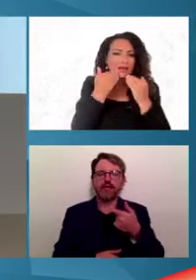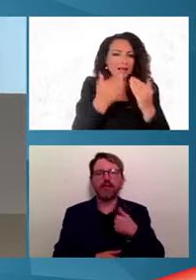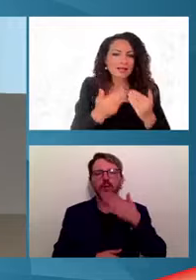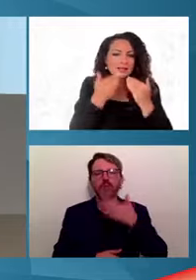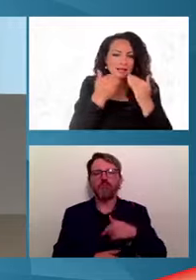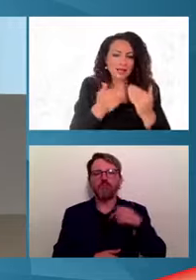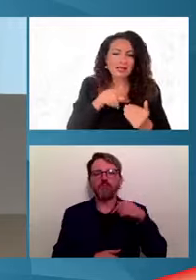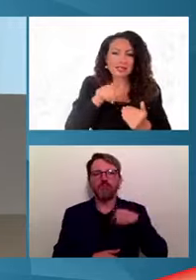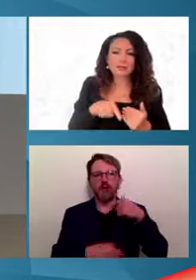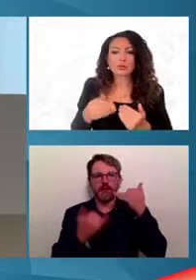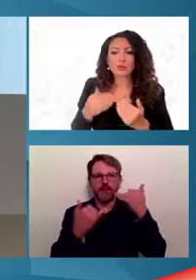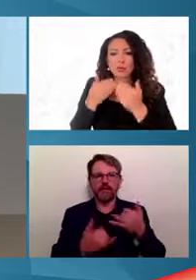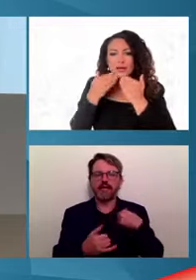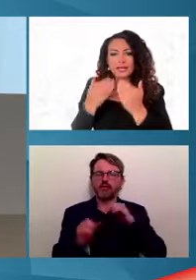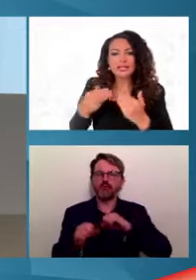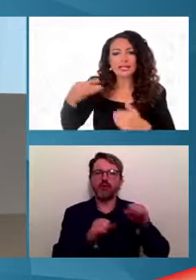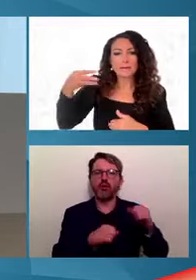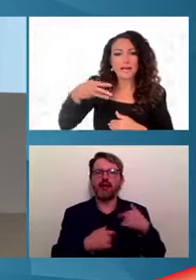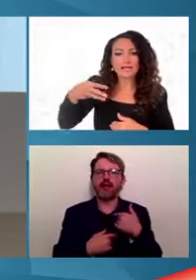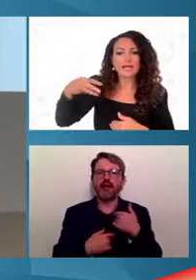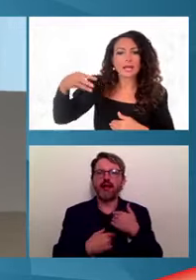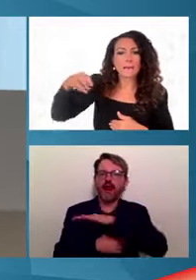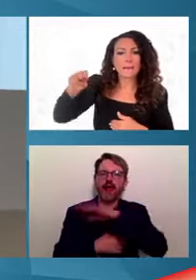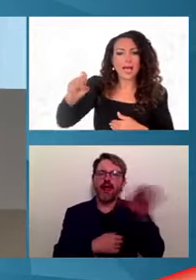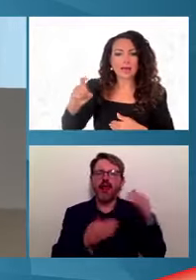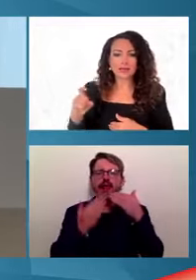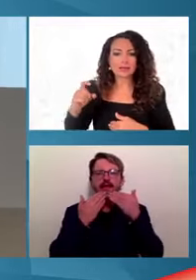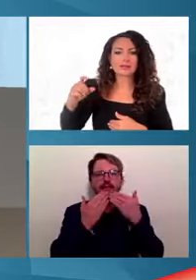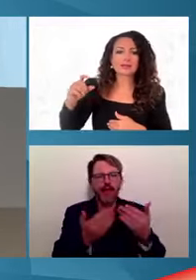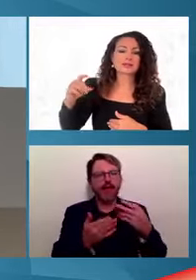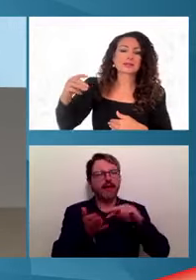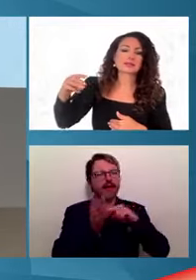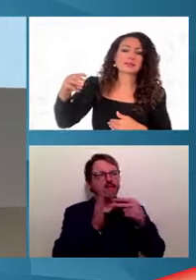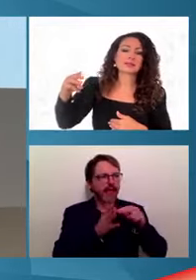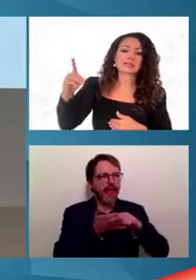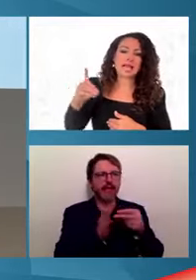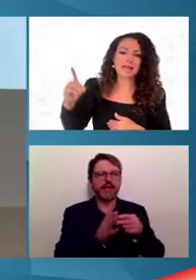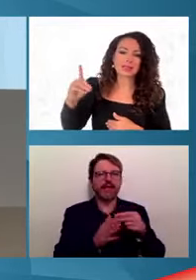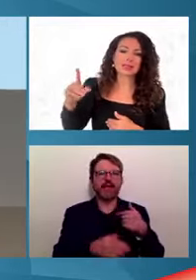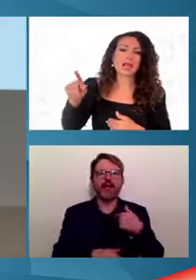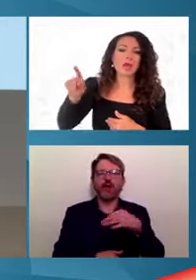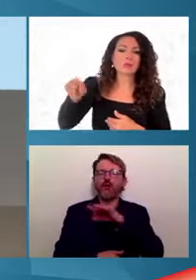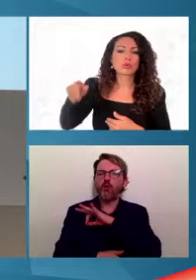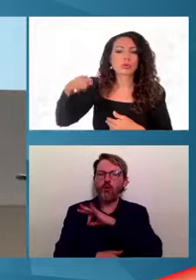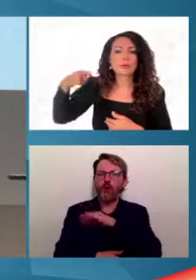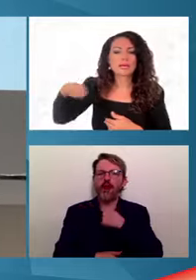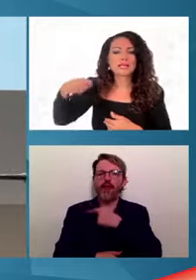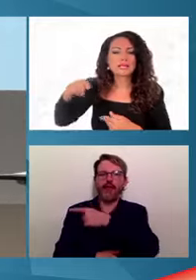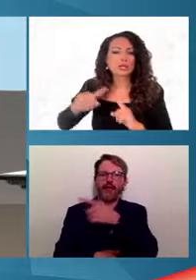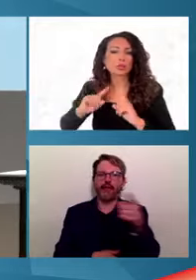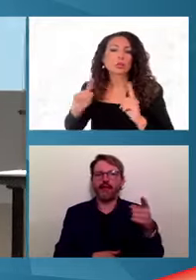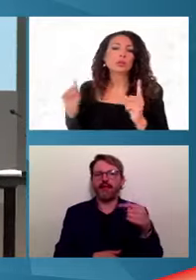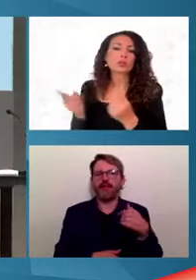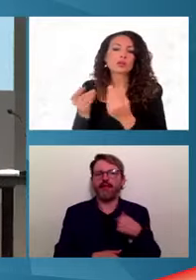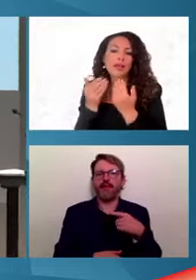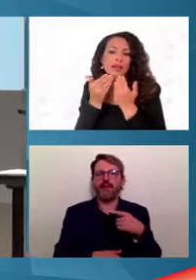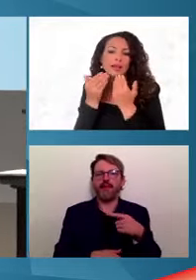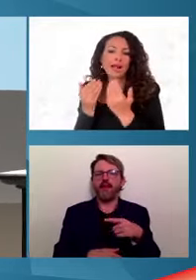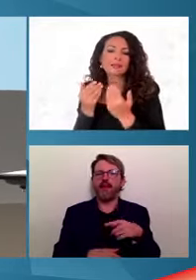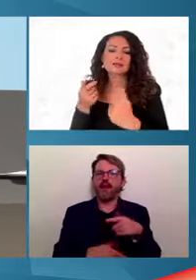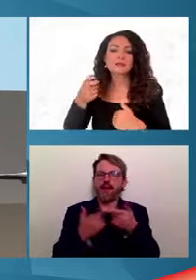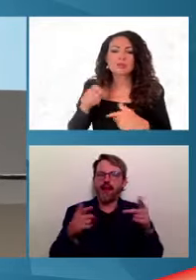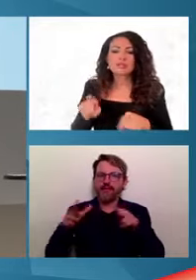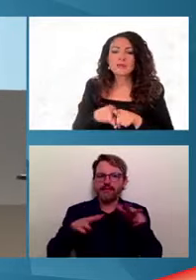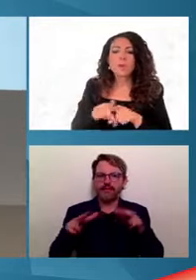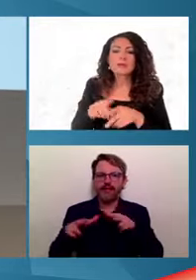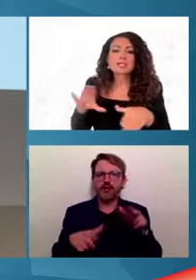Max, Filip, Daniel, Waltraud e il Presidente, perché è stato fatto un lavoro veramente di squadra. Non c'è mai